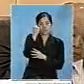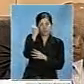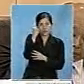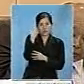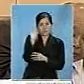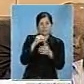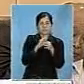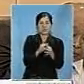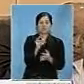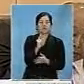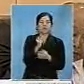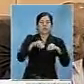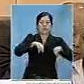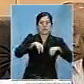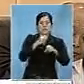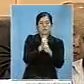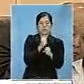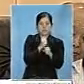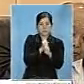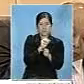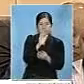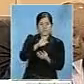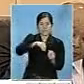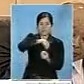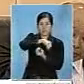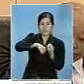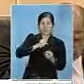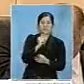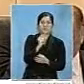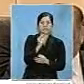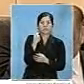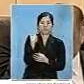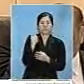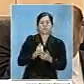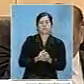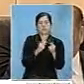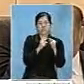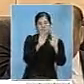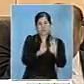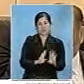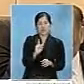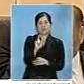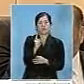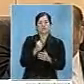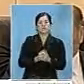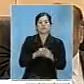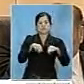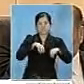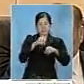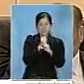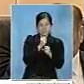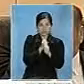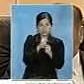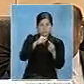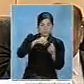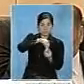าการดำเนินการทางเศรษฐกิจนั้นเป็นแนวคิดเชิงองค์รวมการดำเนินการในเชิงเศรษฐกิจมห